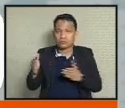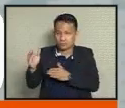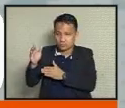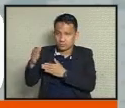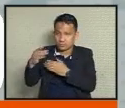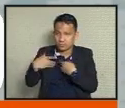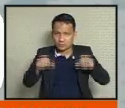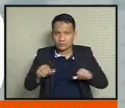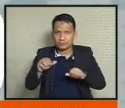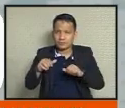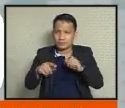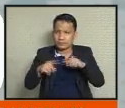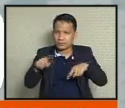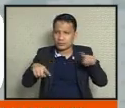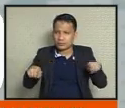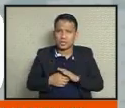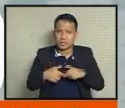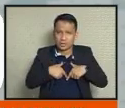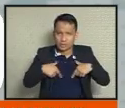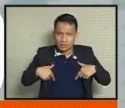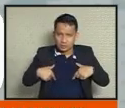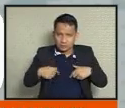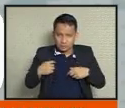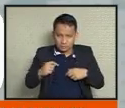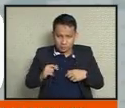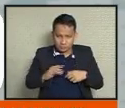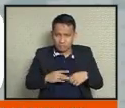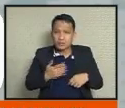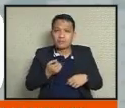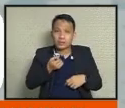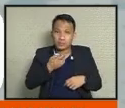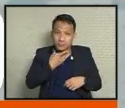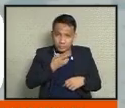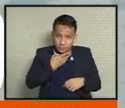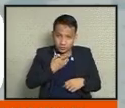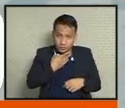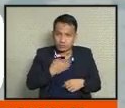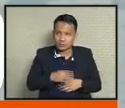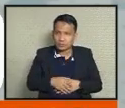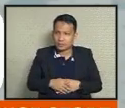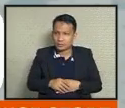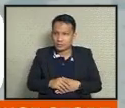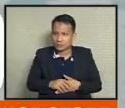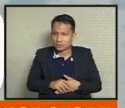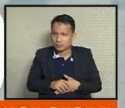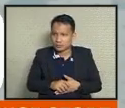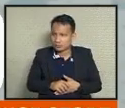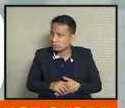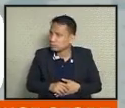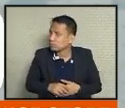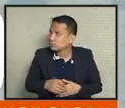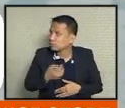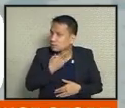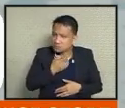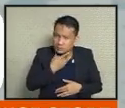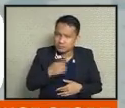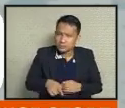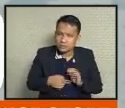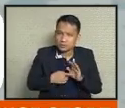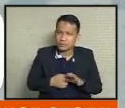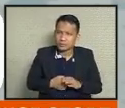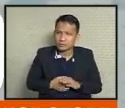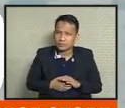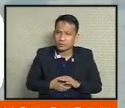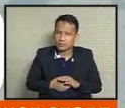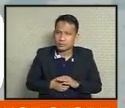approval ko. Okay. Yung caption doon sa t-shirt, medyo may kalaswaan na. Opo, opo. Aminado. Inamin mo yan. Opo, opo. At nagsisisi opo, ka na. Opo. Kinausap mo na yung clothing